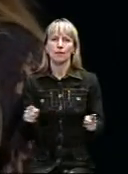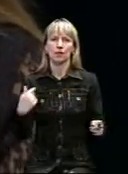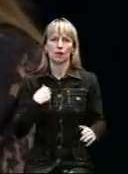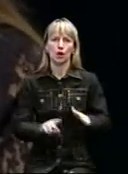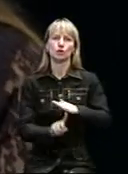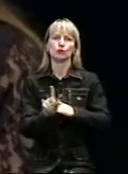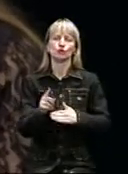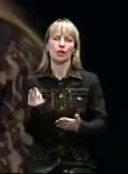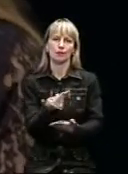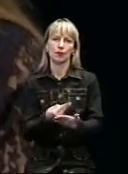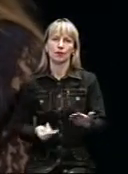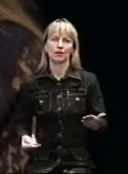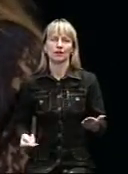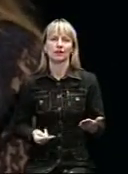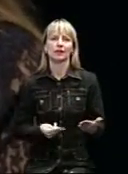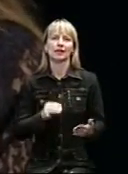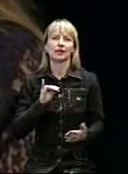розпочала писати. І